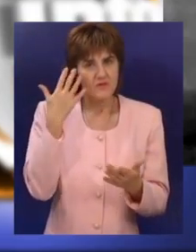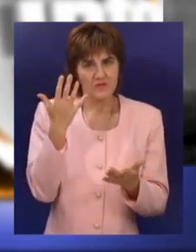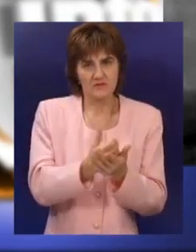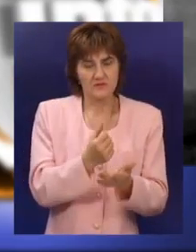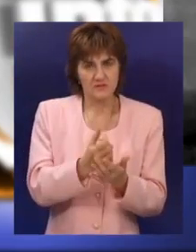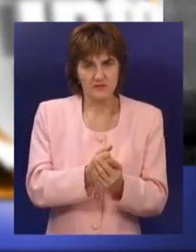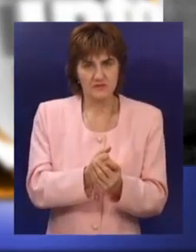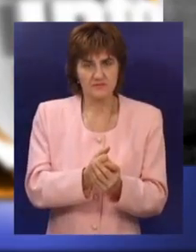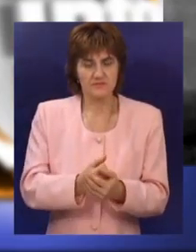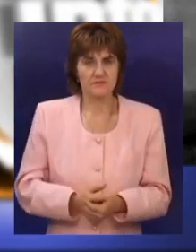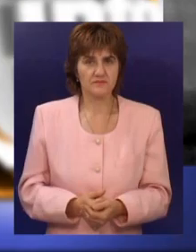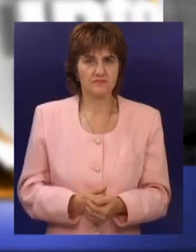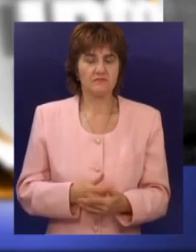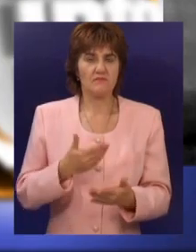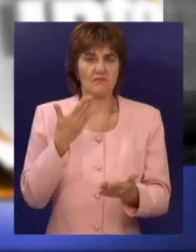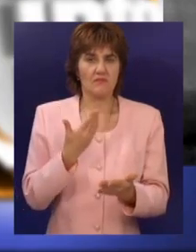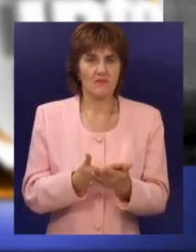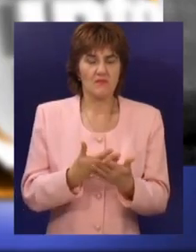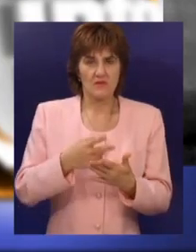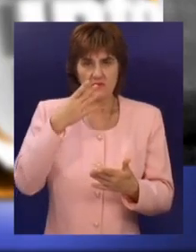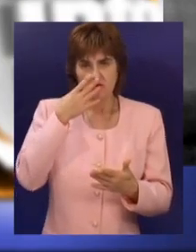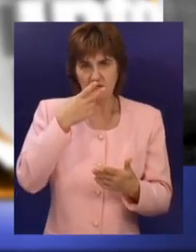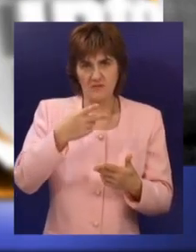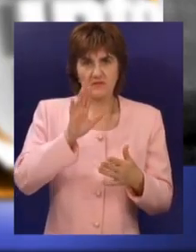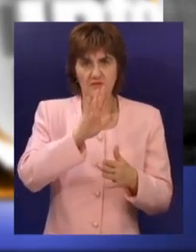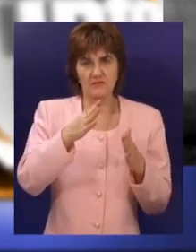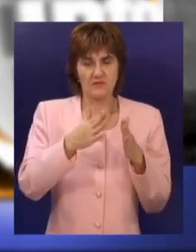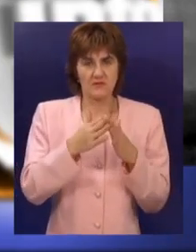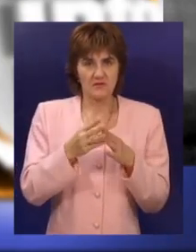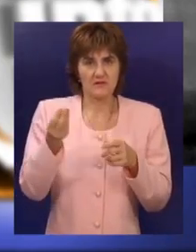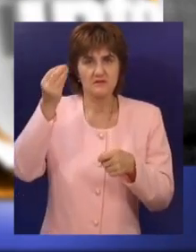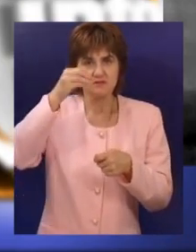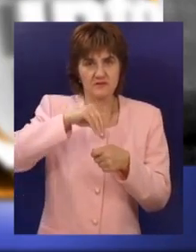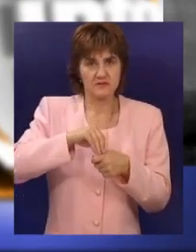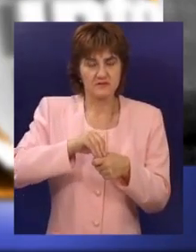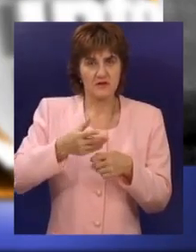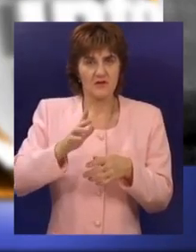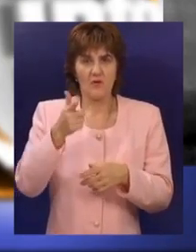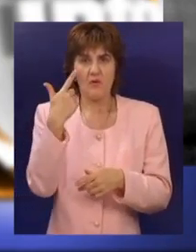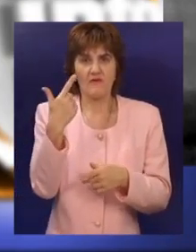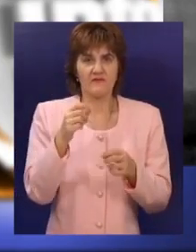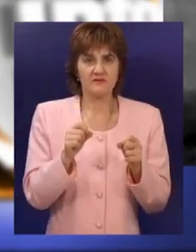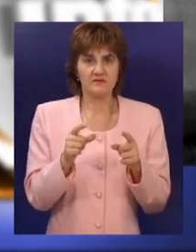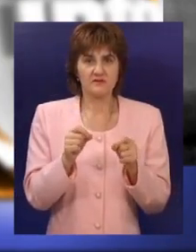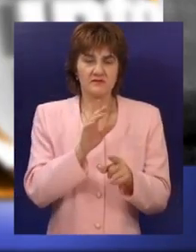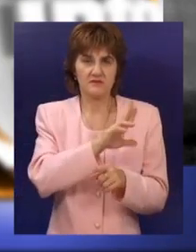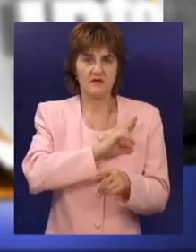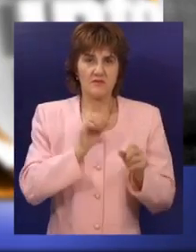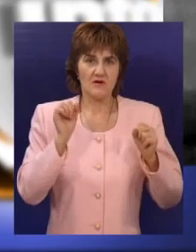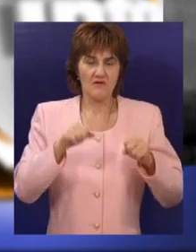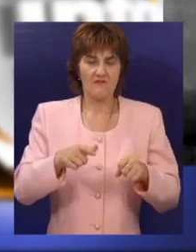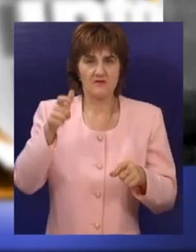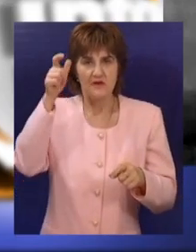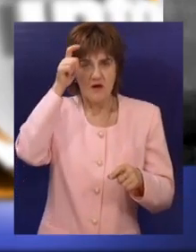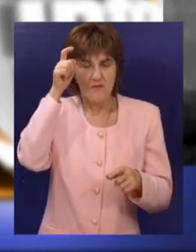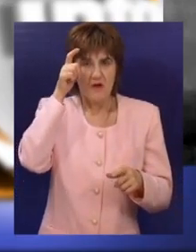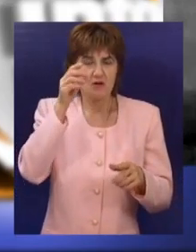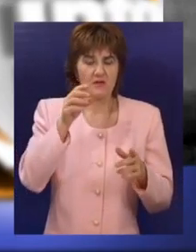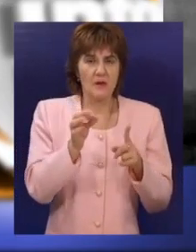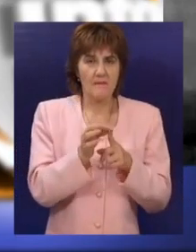veliku imovinsku korist. Tokom pretresanja stanova i drugih prostorija na više od 20 adresa u Subotici, Beogradu,